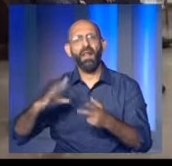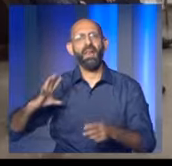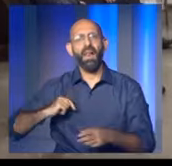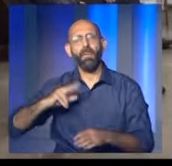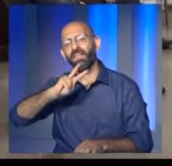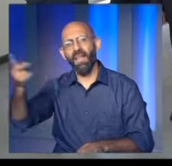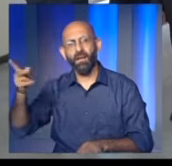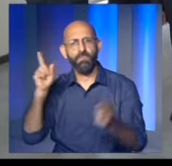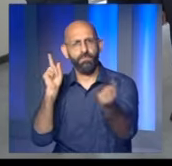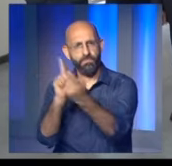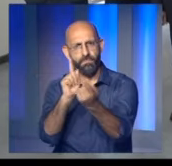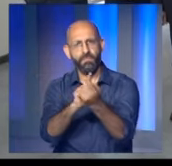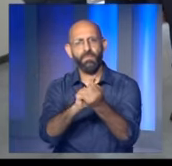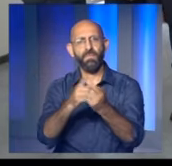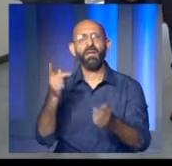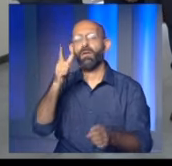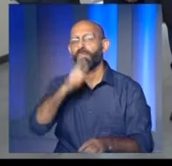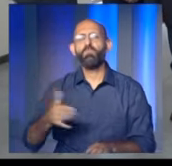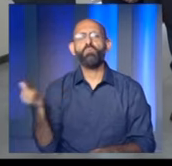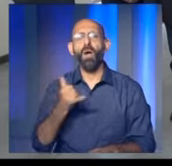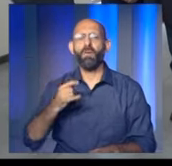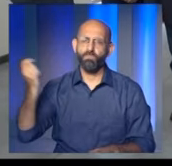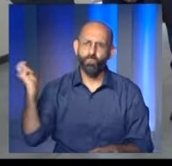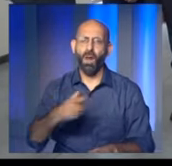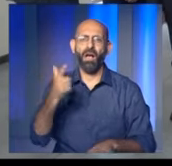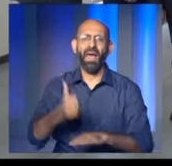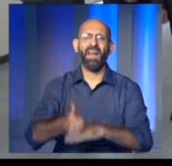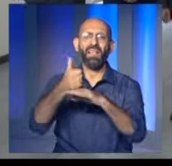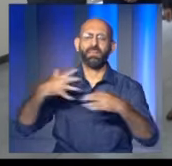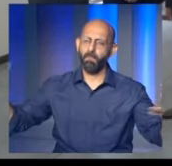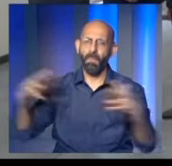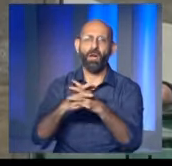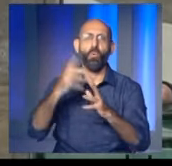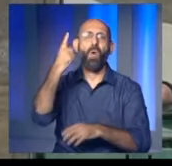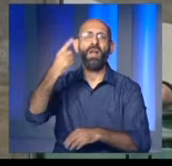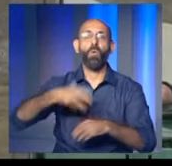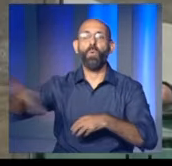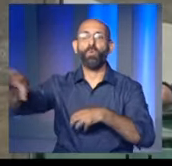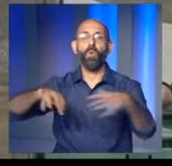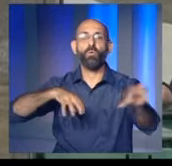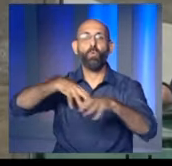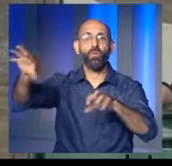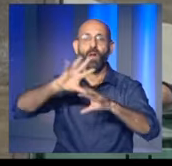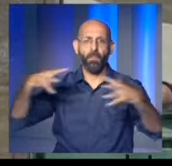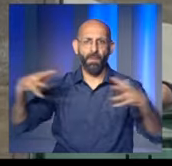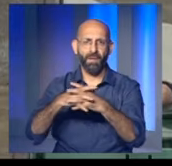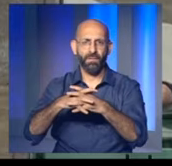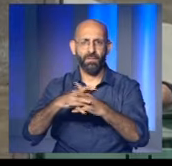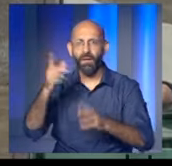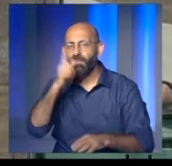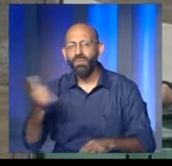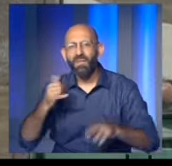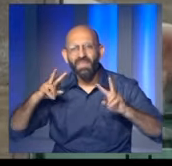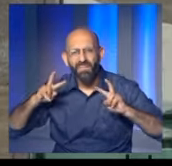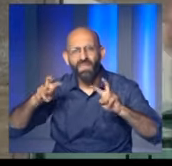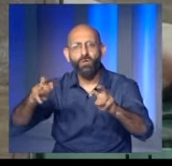متى شيب. وبعد اللقاء شدد على ضرورة الوصول إلى رئيس يجمع ولا يفرق. من الضروري البحث